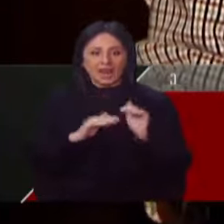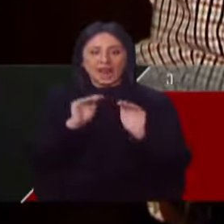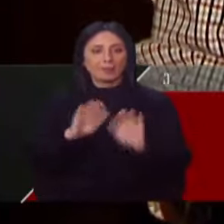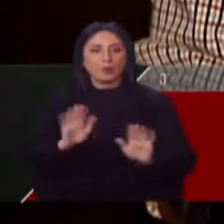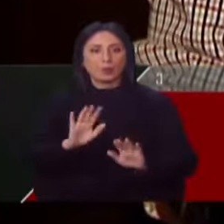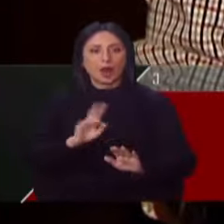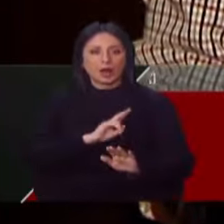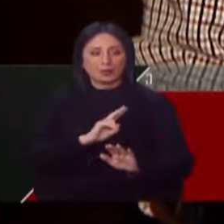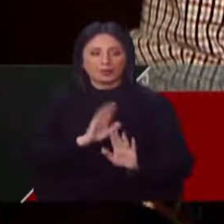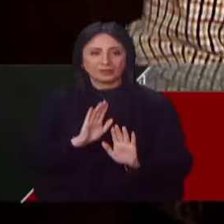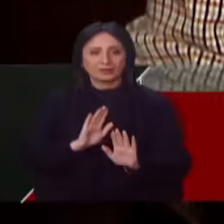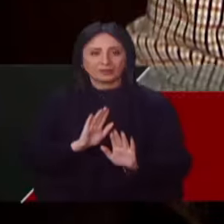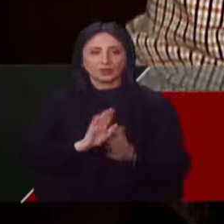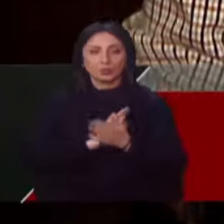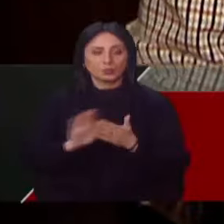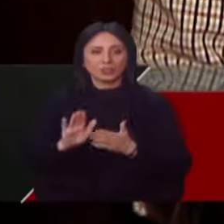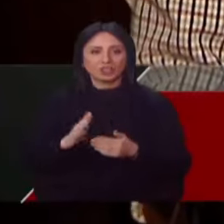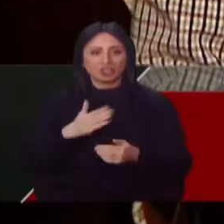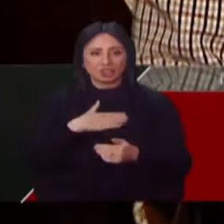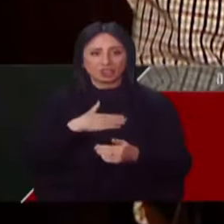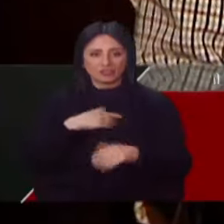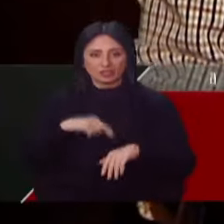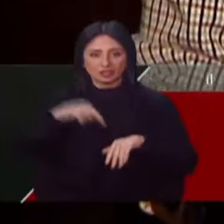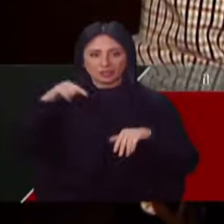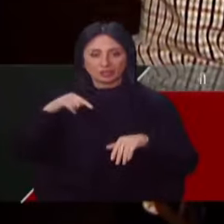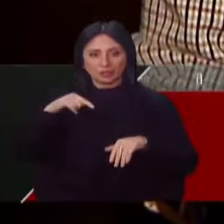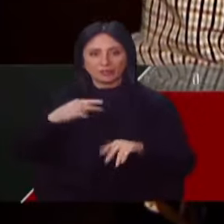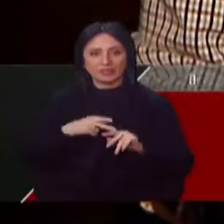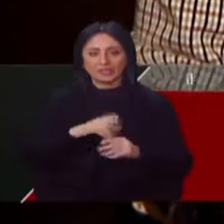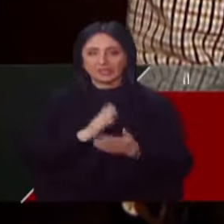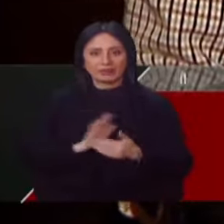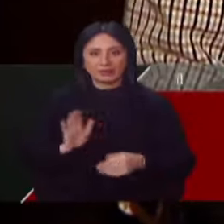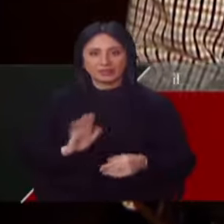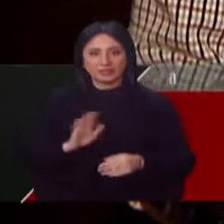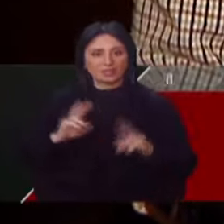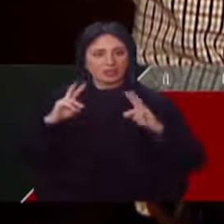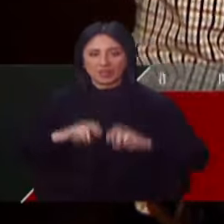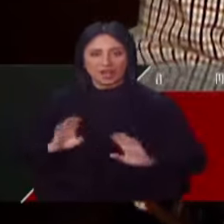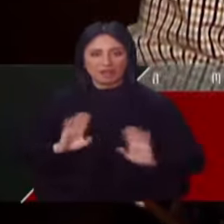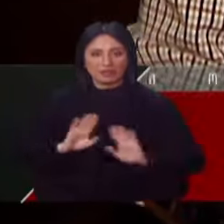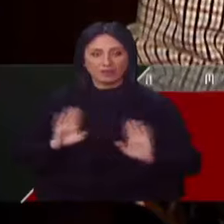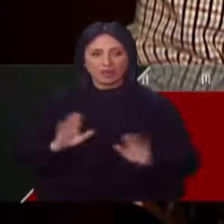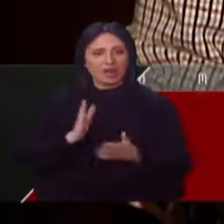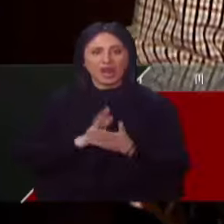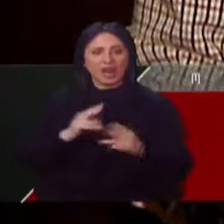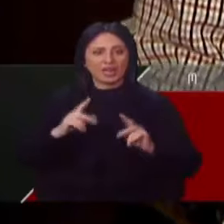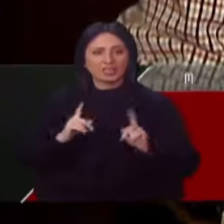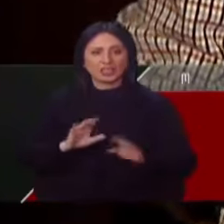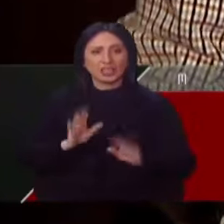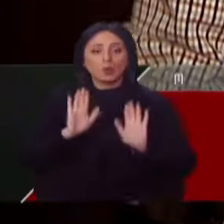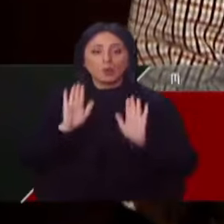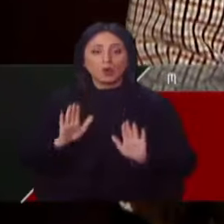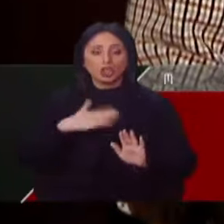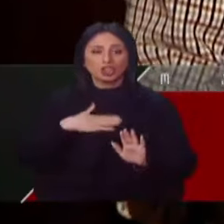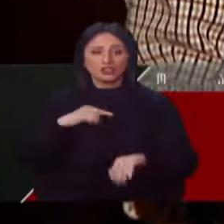carebeli, subt es ceni șegrdzneba. Da es araris culeva, es araris da story, es